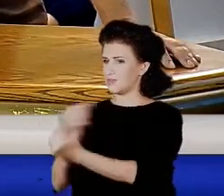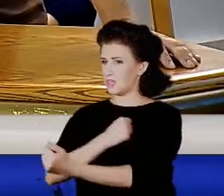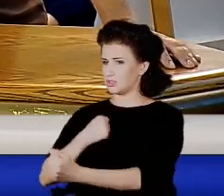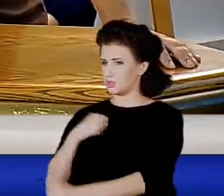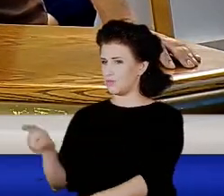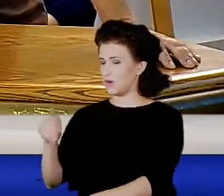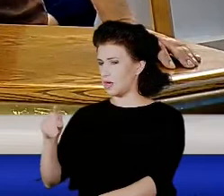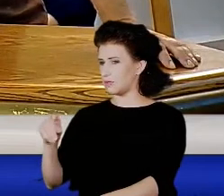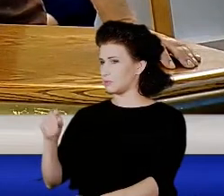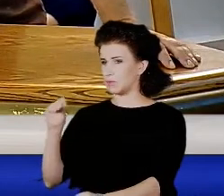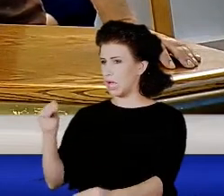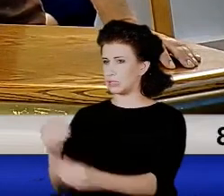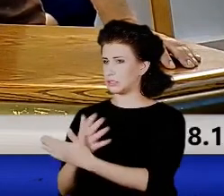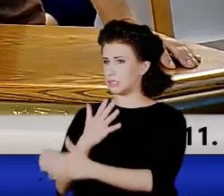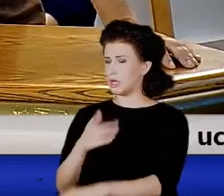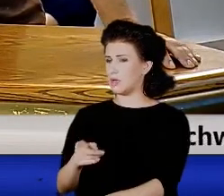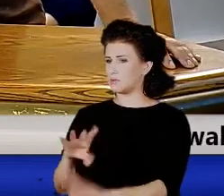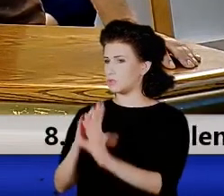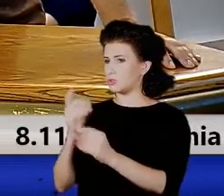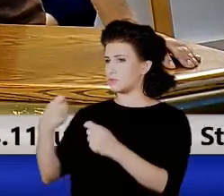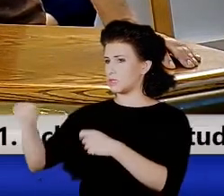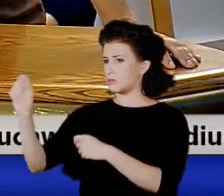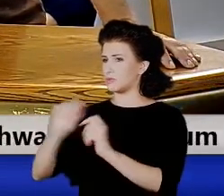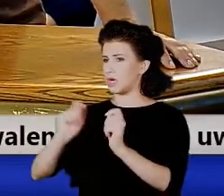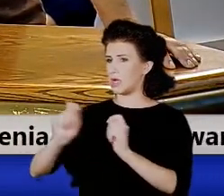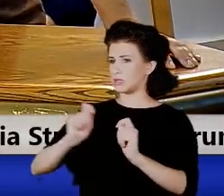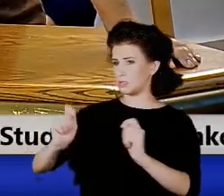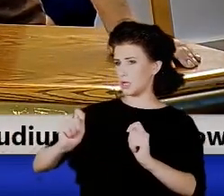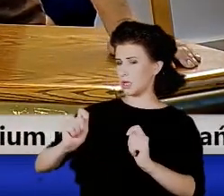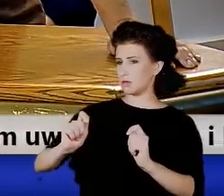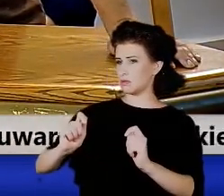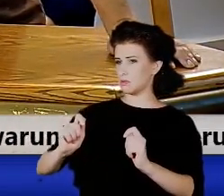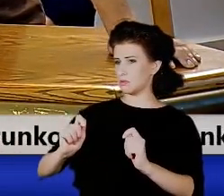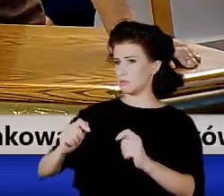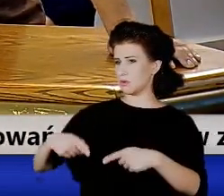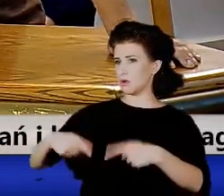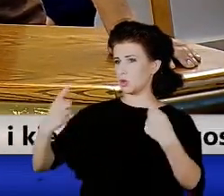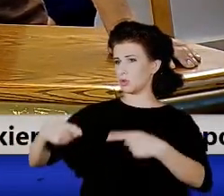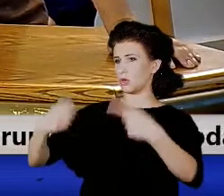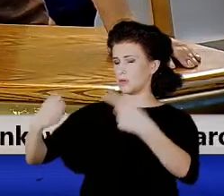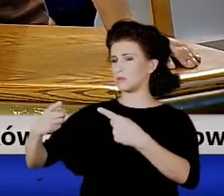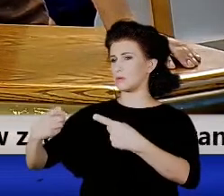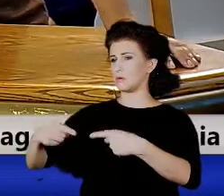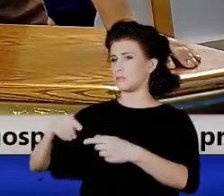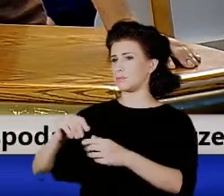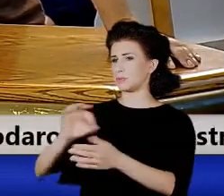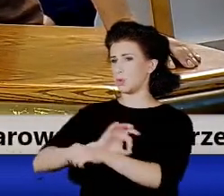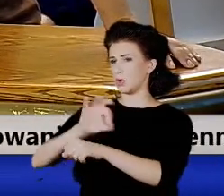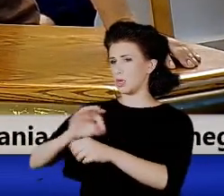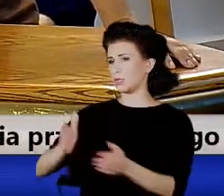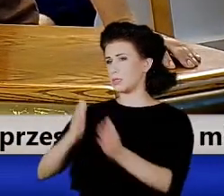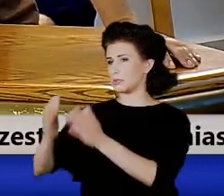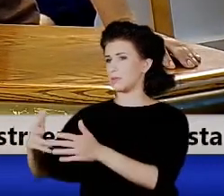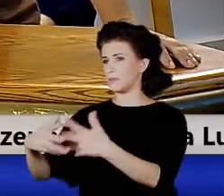nagle pojawia się w momencie, kiedy wszyscy jadą na wakacje, jakiś kontrowersyjny projekt i następnego dnia już ma podpis